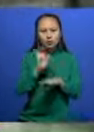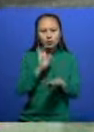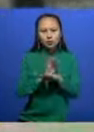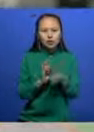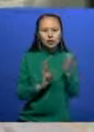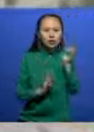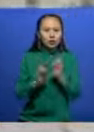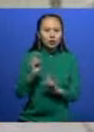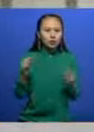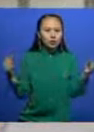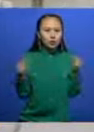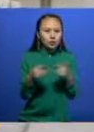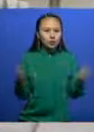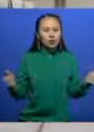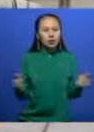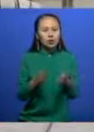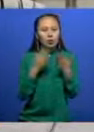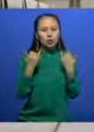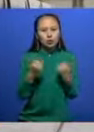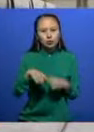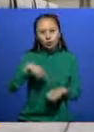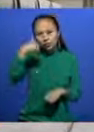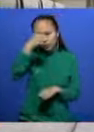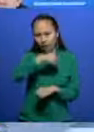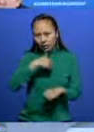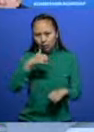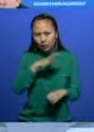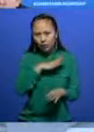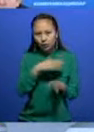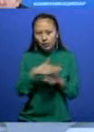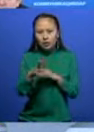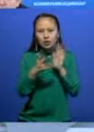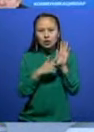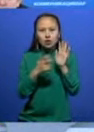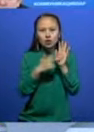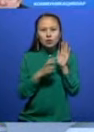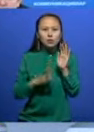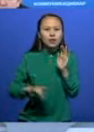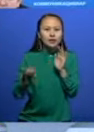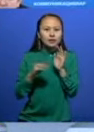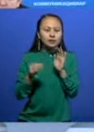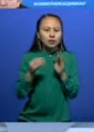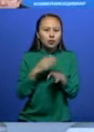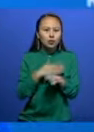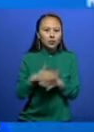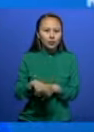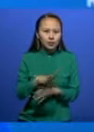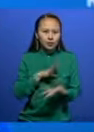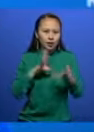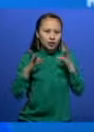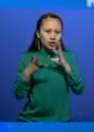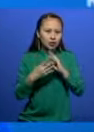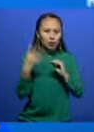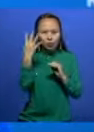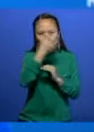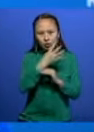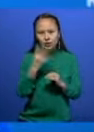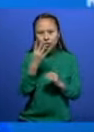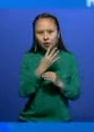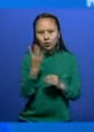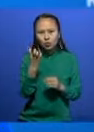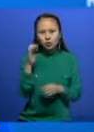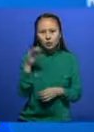экспорттаушы кәсіпорындарды қолдау шарасы да іске асырылмақ. Ол үшін биыл ұлттық қордан 800 миллиард теңгеде қаржы бөлінеді екен. Нәтижесінде алдағы